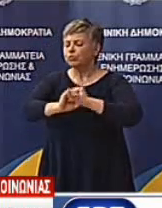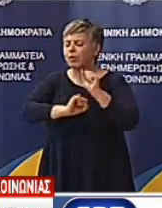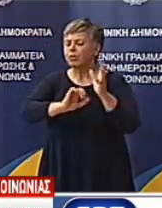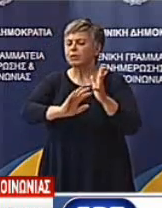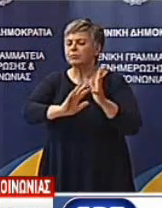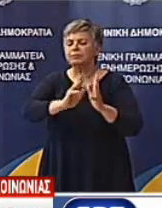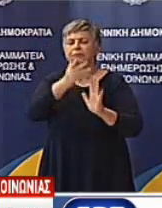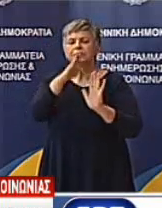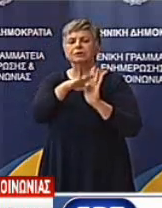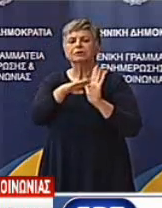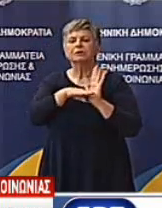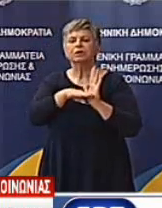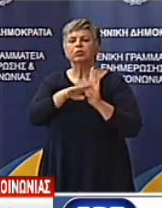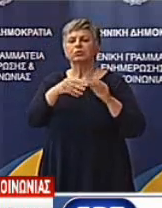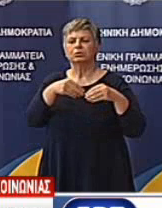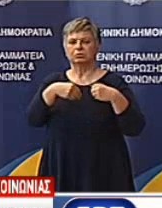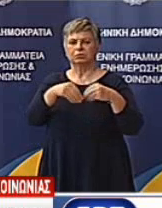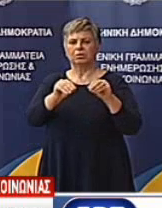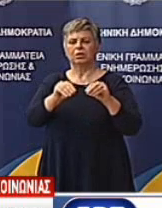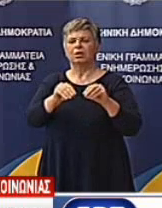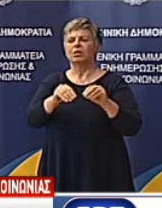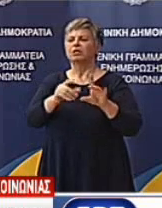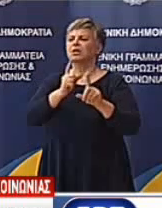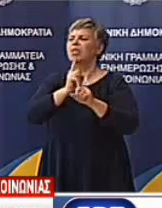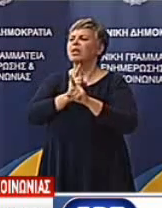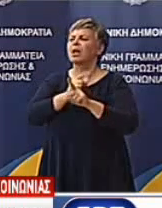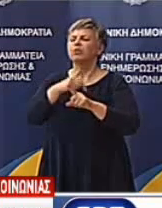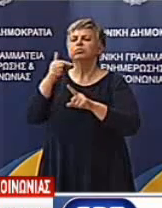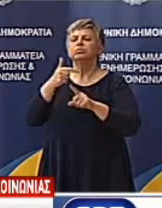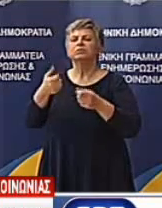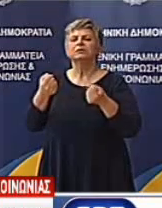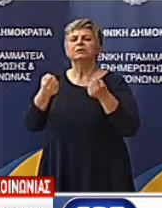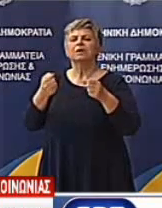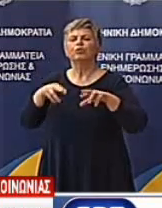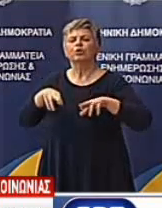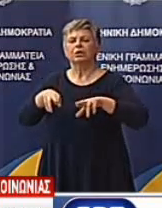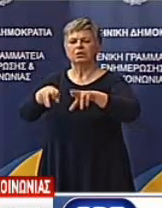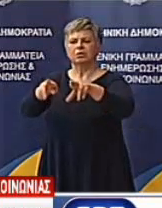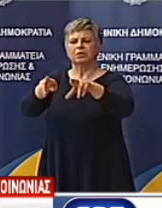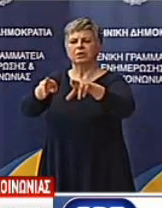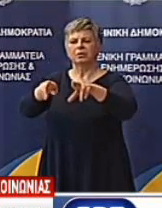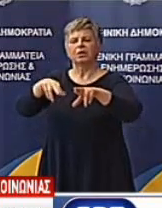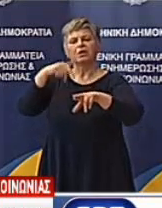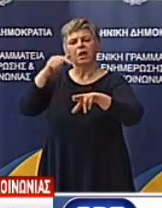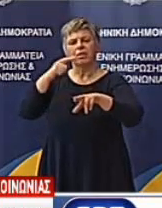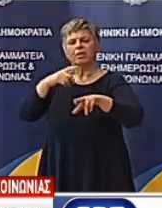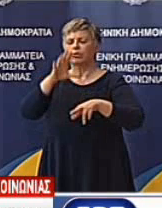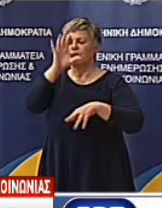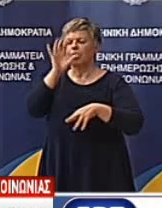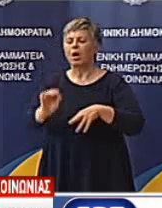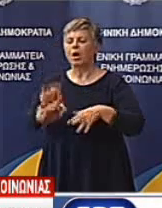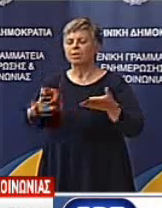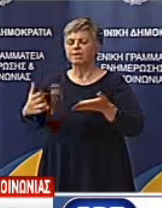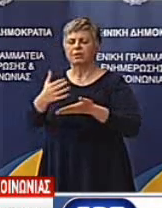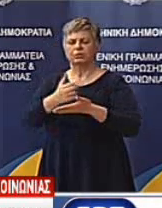κανόνων και μάλιστα ας πούμε στο κομμάτι των αυτοκινητόδρομων του κ. Σπρίτζη έχει υπάρξει και πολύ μεγάλη επιτυχία με νούμερα τα οποία είναι